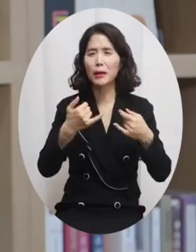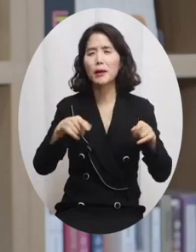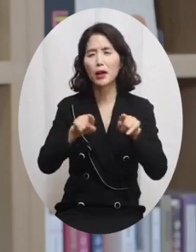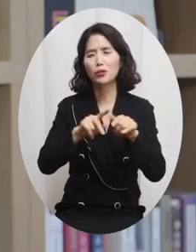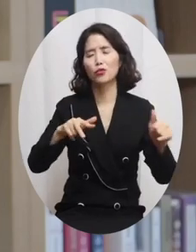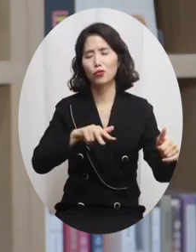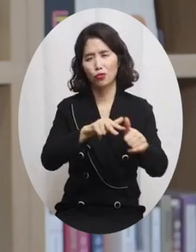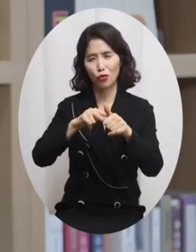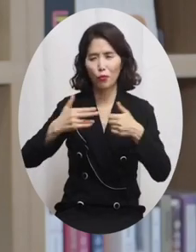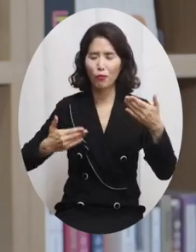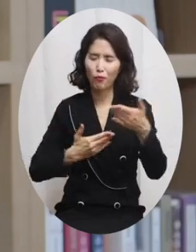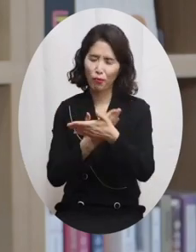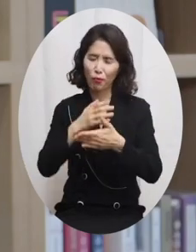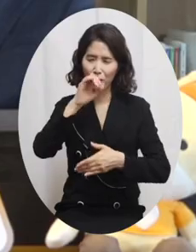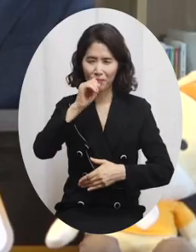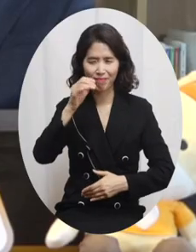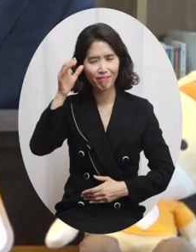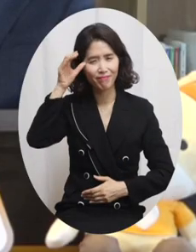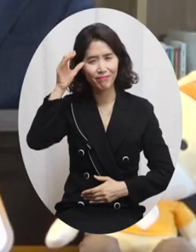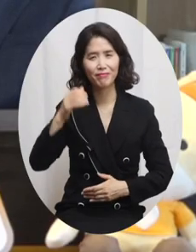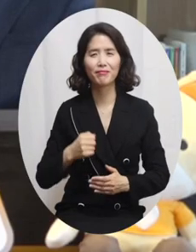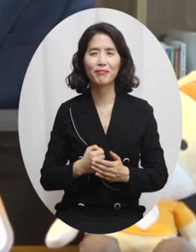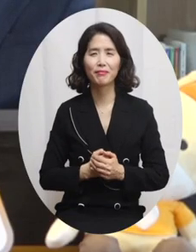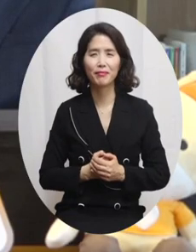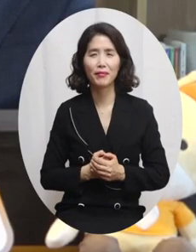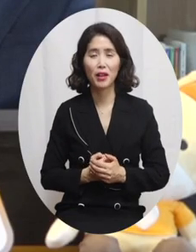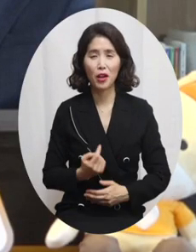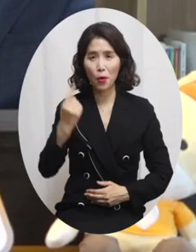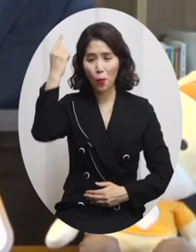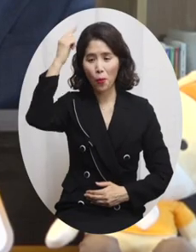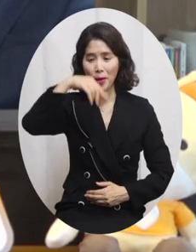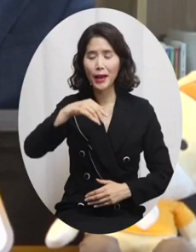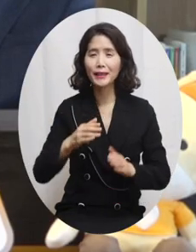공유했으면 좋겠다는 이 바람을 가져봅니다. 사실은 뭐 고양시에서